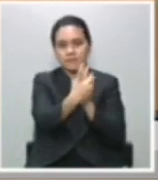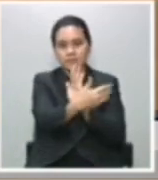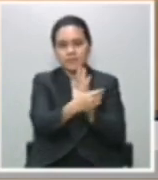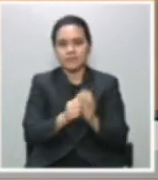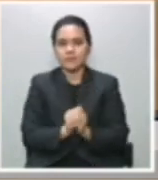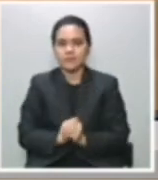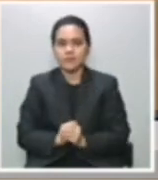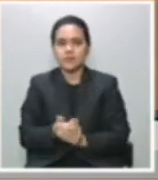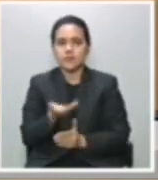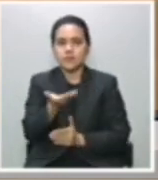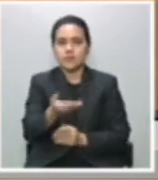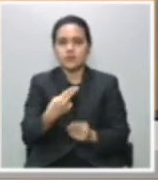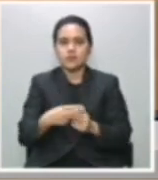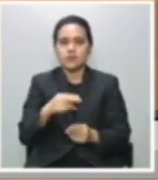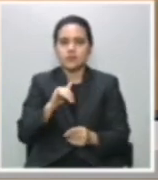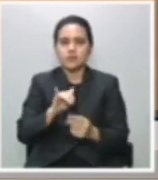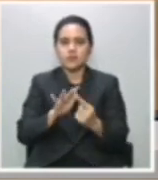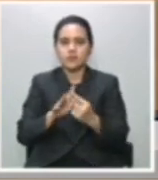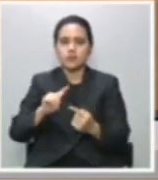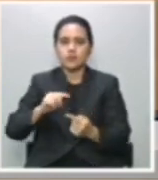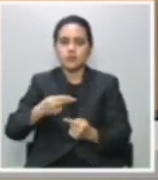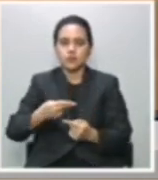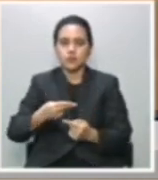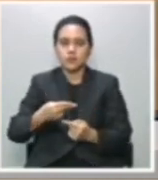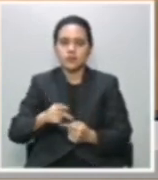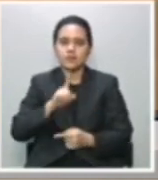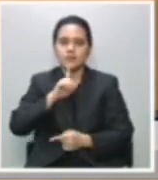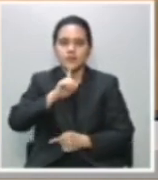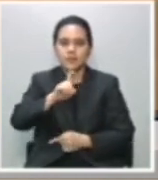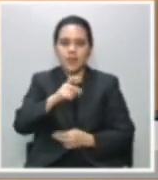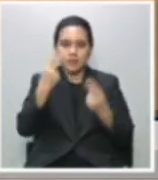ท่านยุทธพงศ์จรัสเถียรถามนายกรัฐมนตรีท่านนายกรัฐมนตรีได้